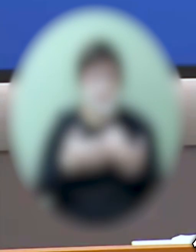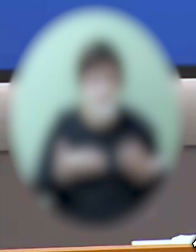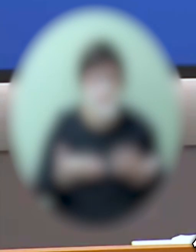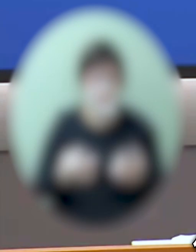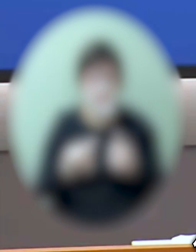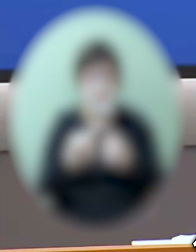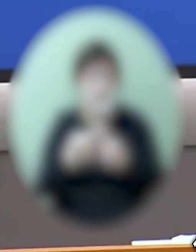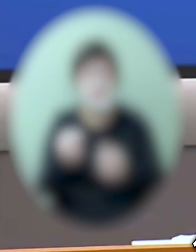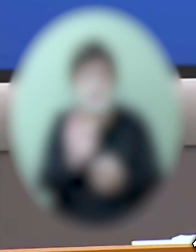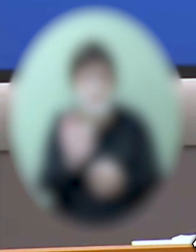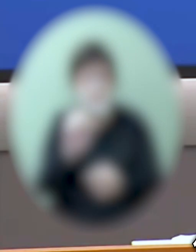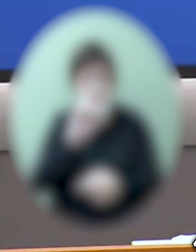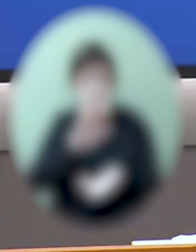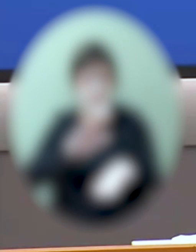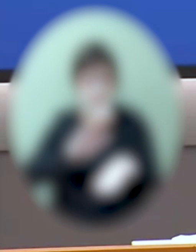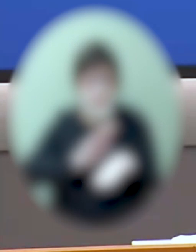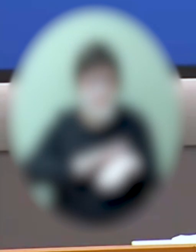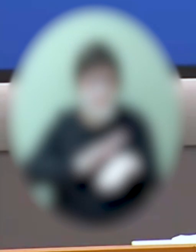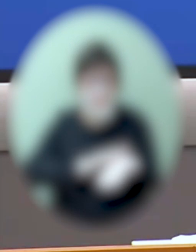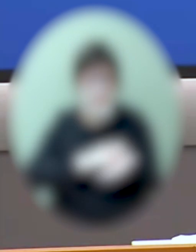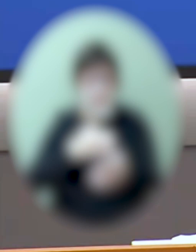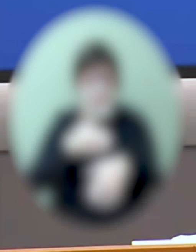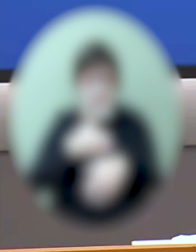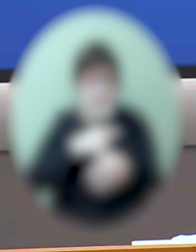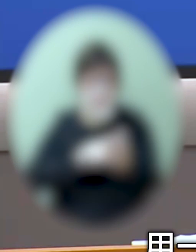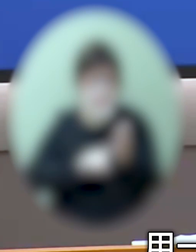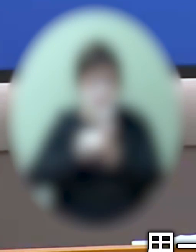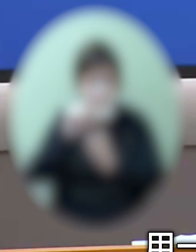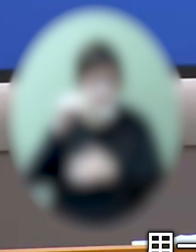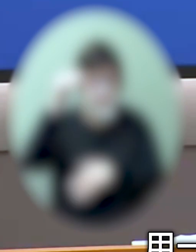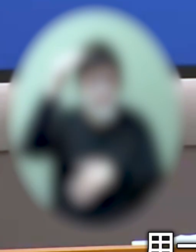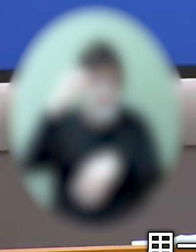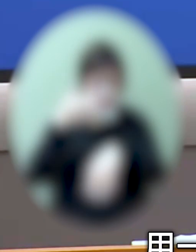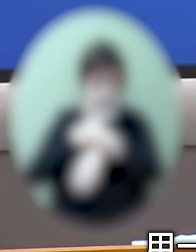分之百告訴你們，特區政府一定不會